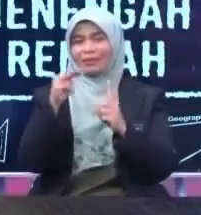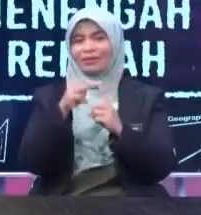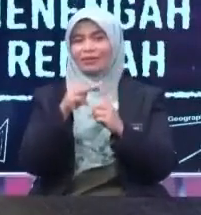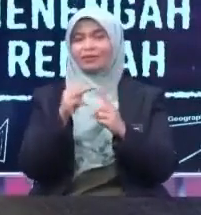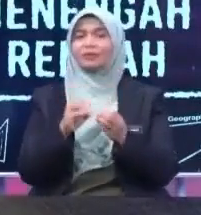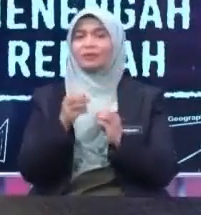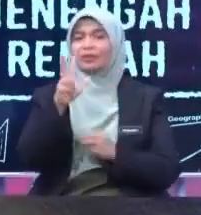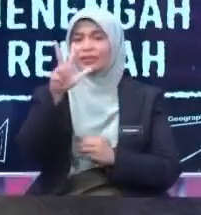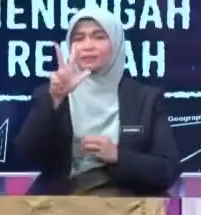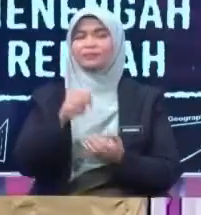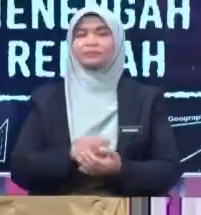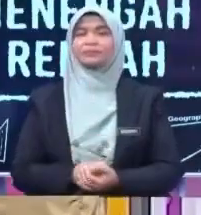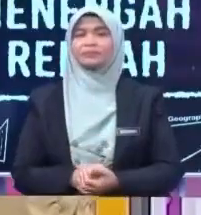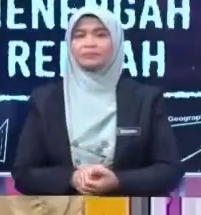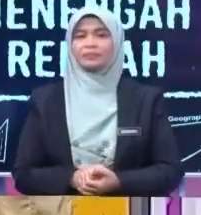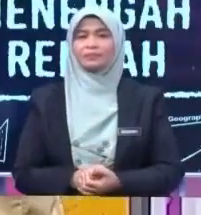ketiga, soalan yang ketiga,